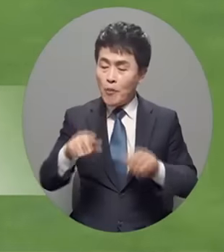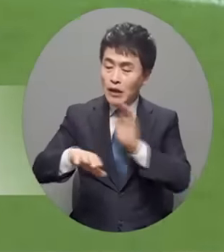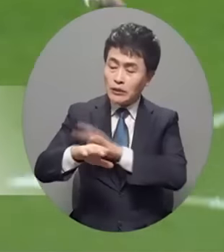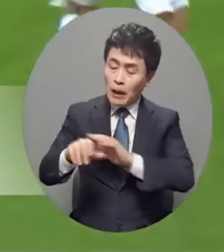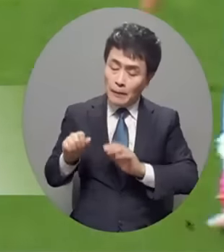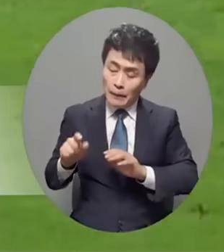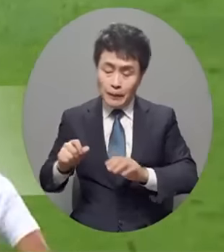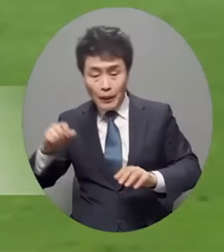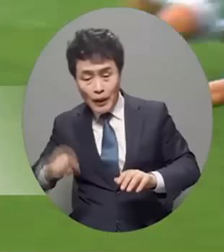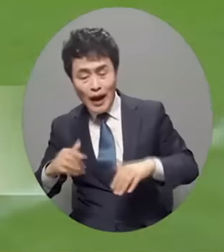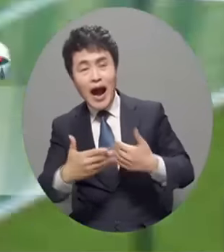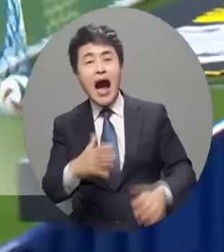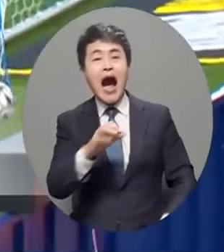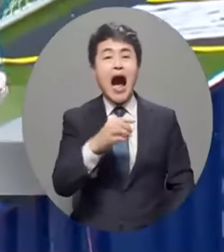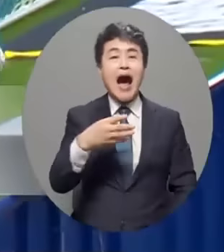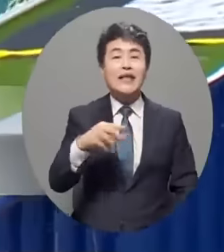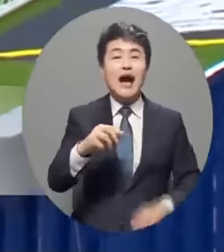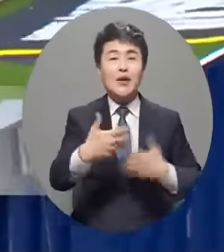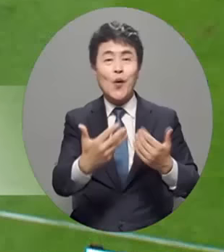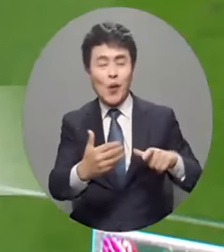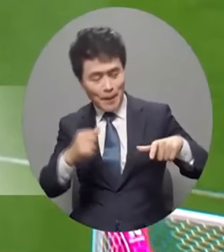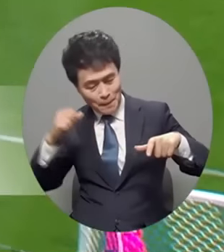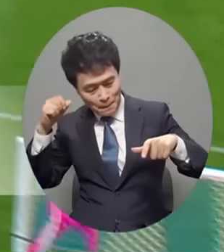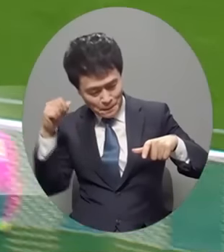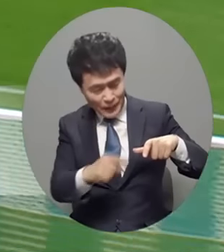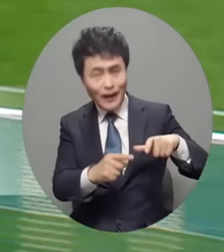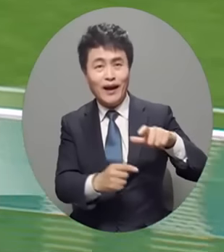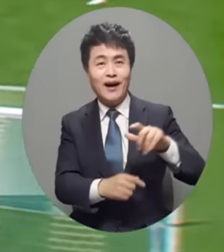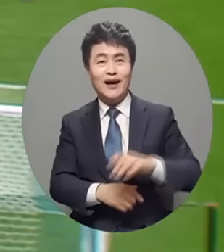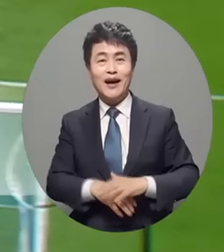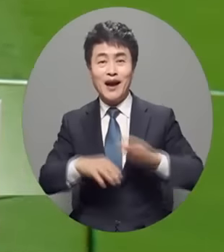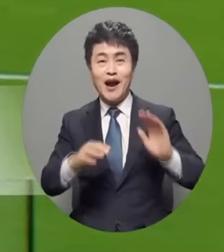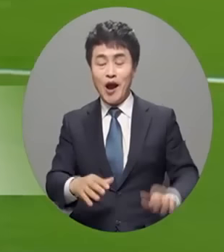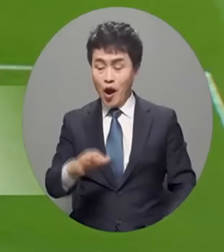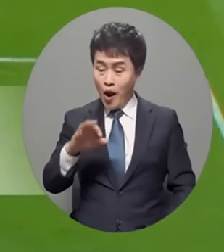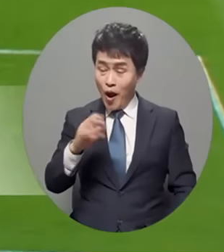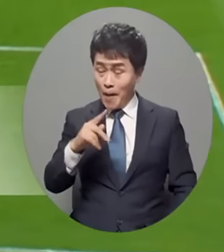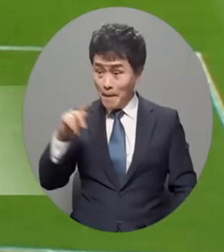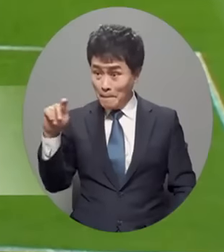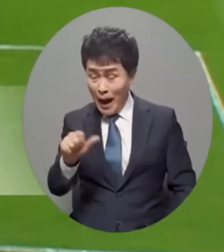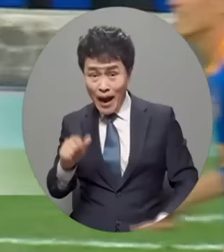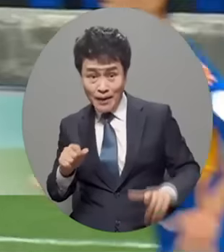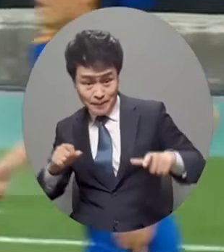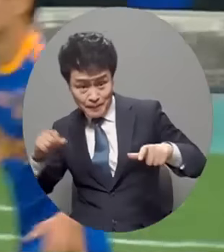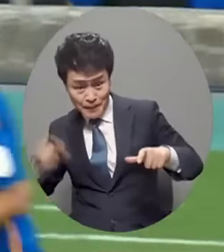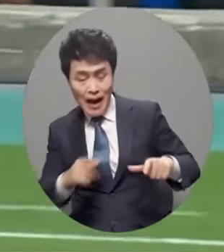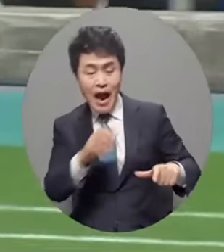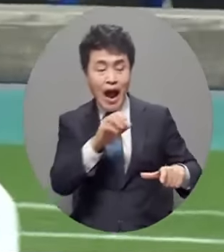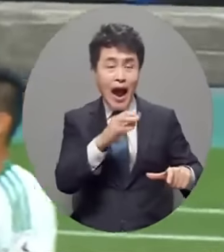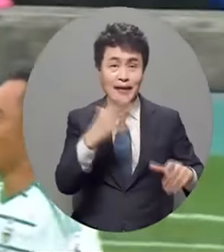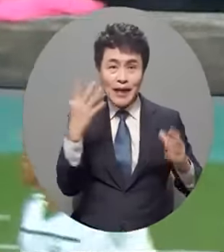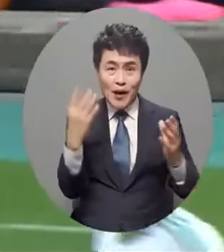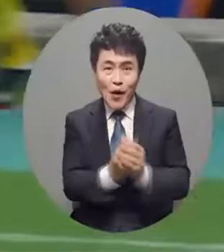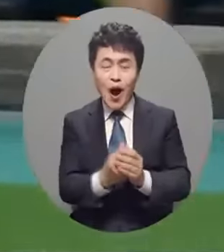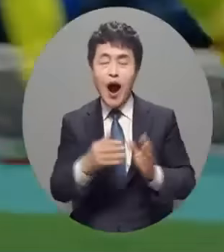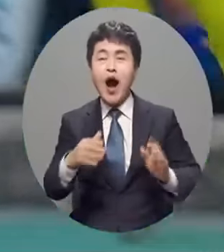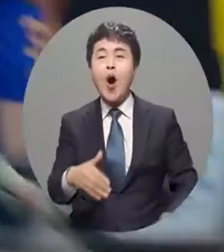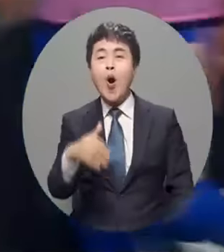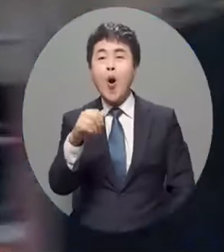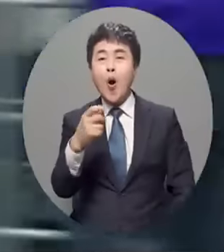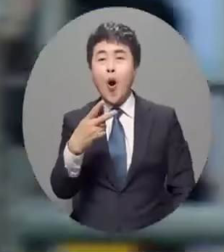찔러준 패스를 아타로가 결승골로 연결합니다. 엄원상이 재치있는 패스와 아타로의 마무리. 홍명보 감독도